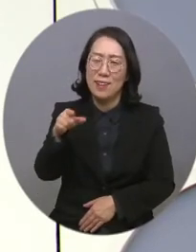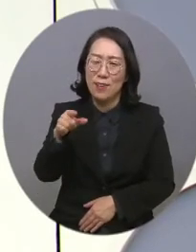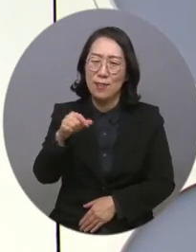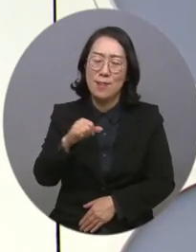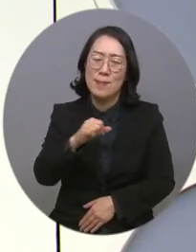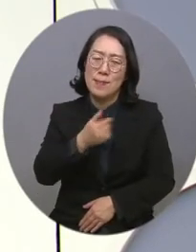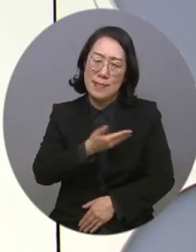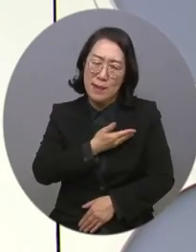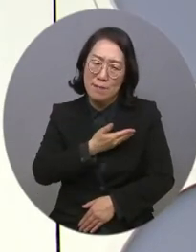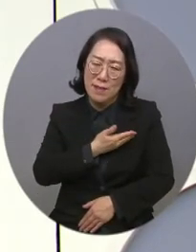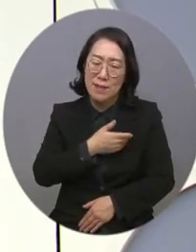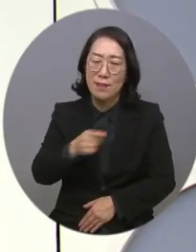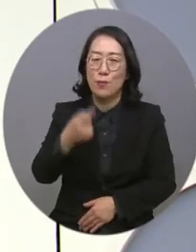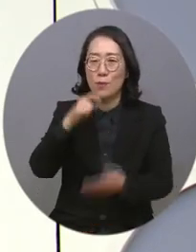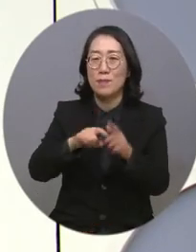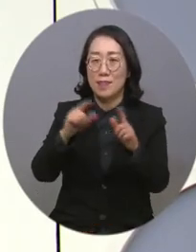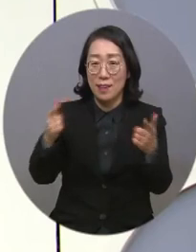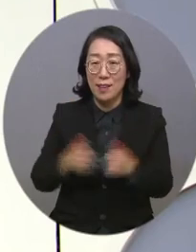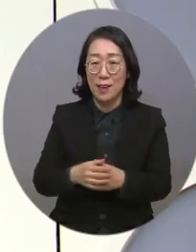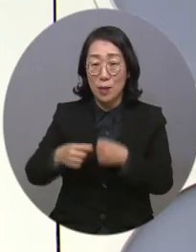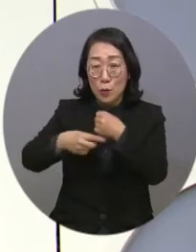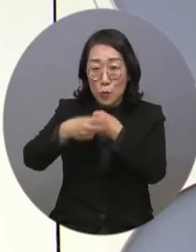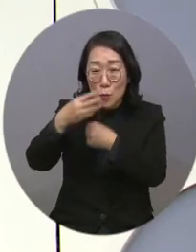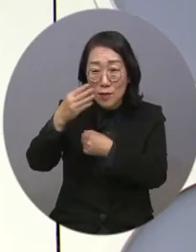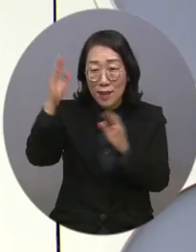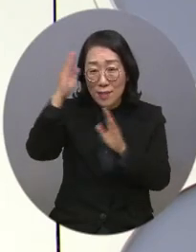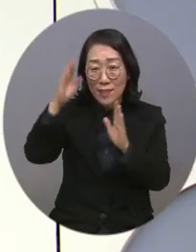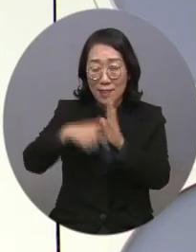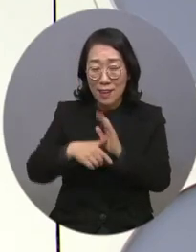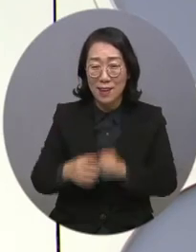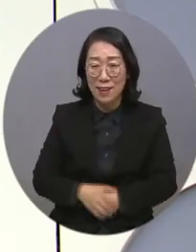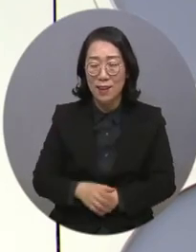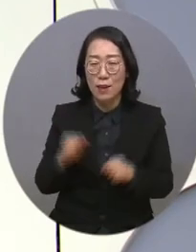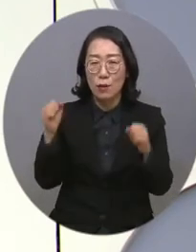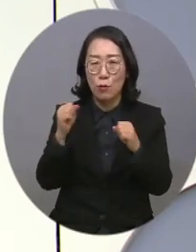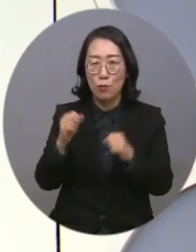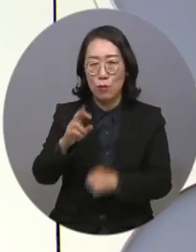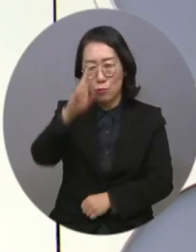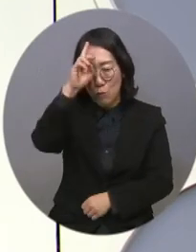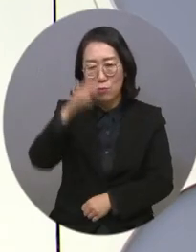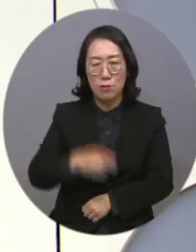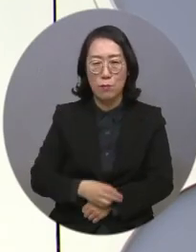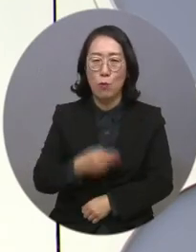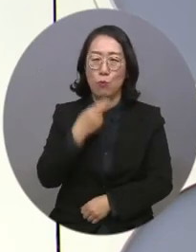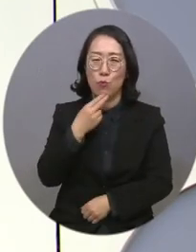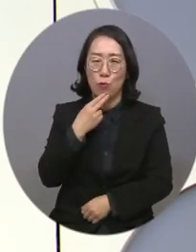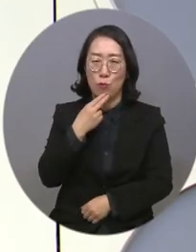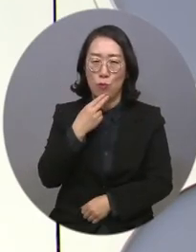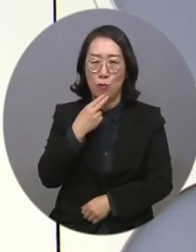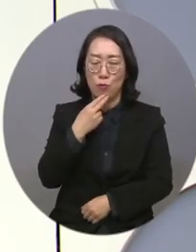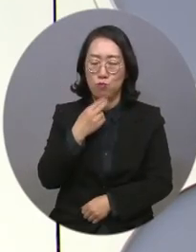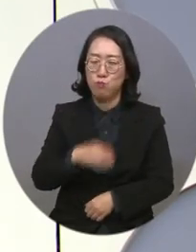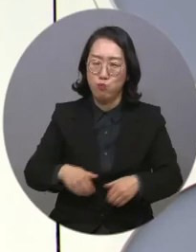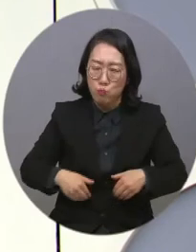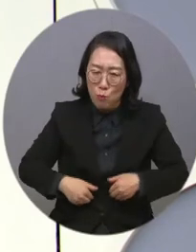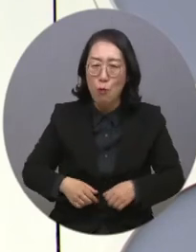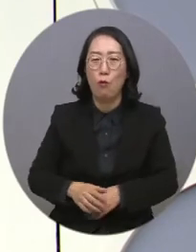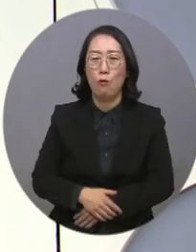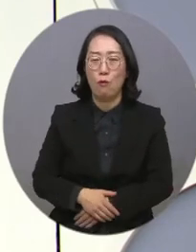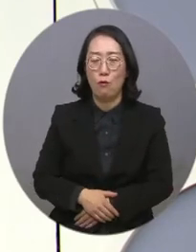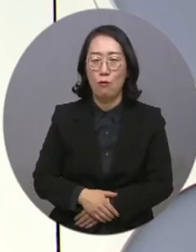우선순위인데 초등학교 다닐 때 뭐 겨울에는 정신은 안 보는 경우가 많이 있었다. 겨울 특히 그런데 이